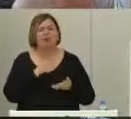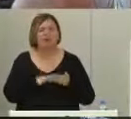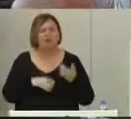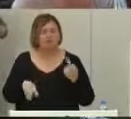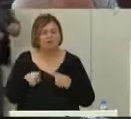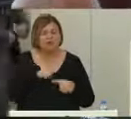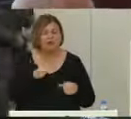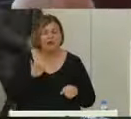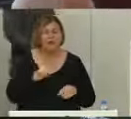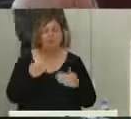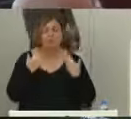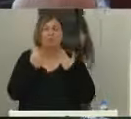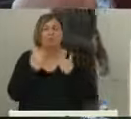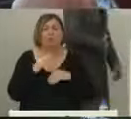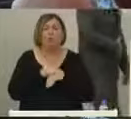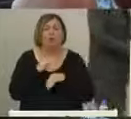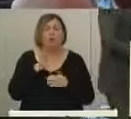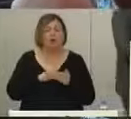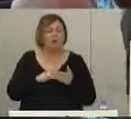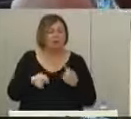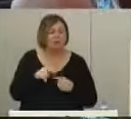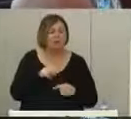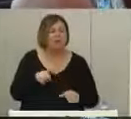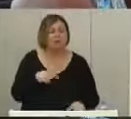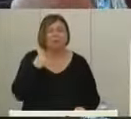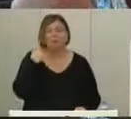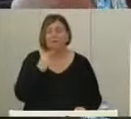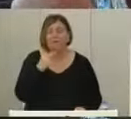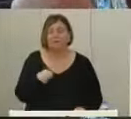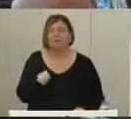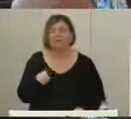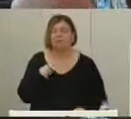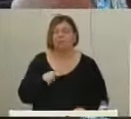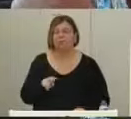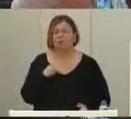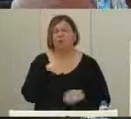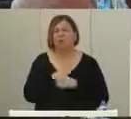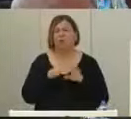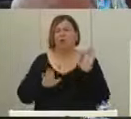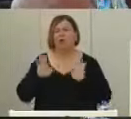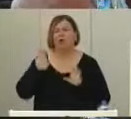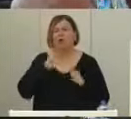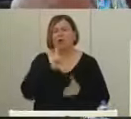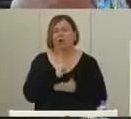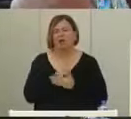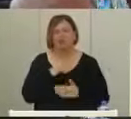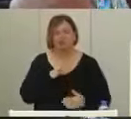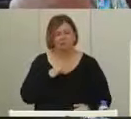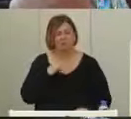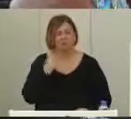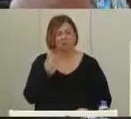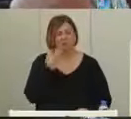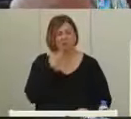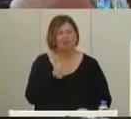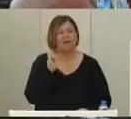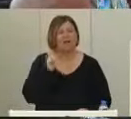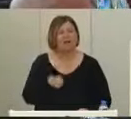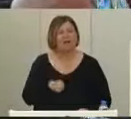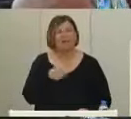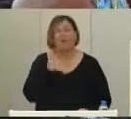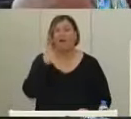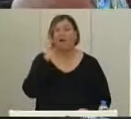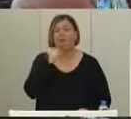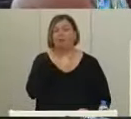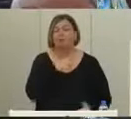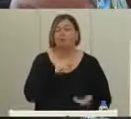arkadaşlarımız hem Hukuk Komisyonu'ndaki arkadaşlarımız. Dolayısıyla bu yolda oylanmasını öneriyorum. Bir şey daha söyleyeceğim. Her zaman AK